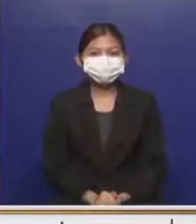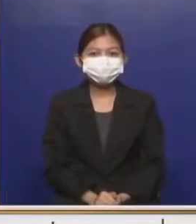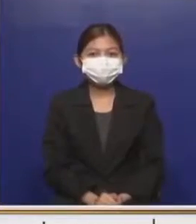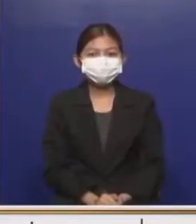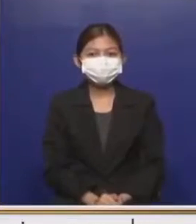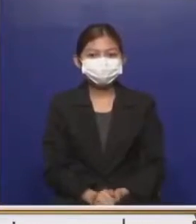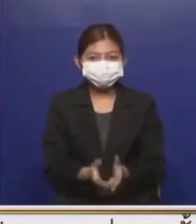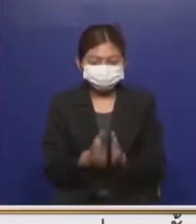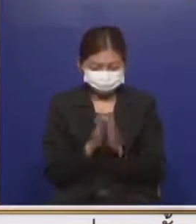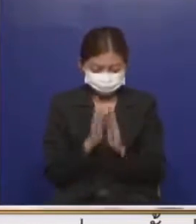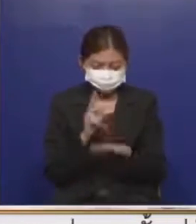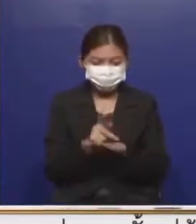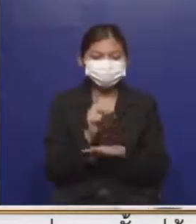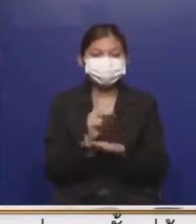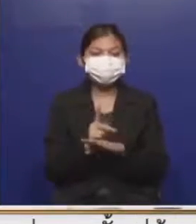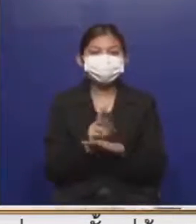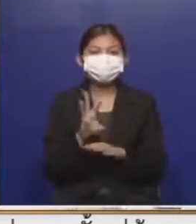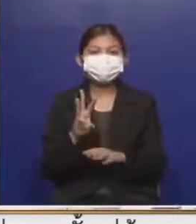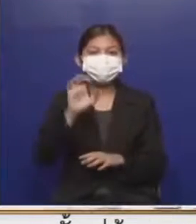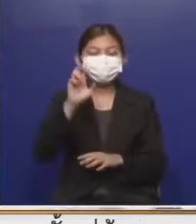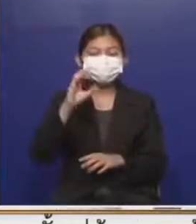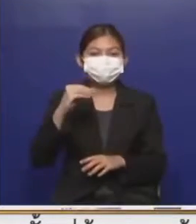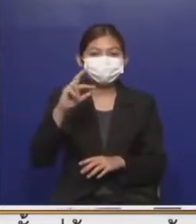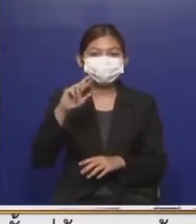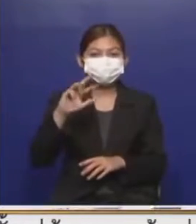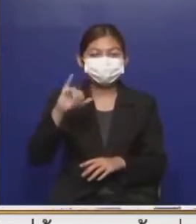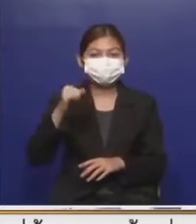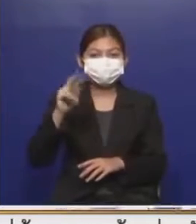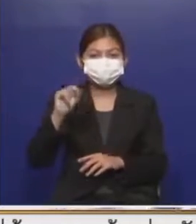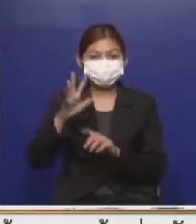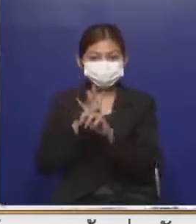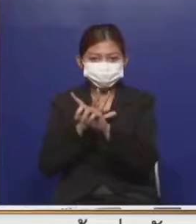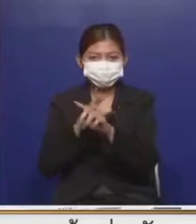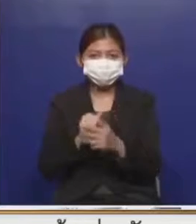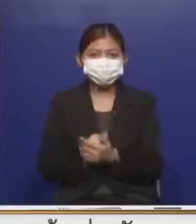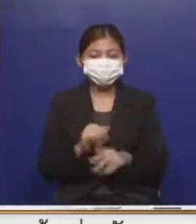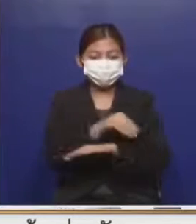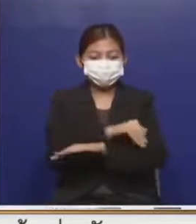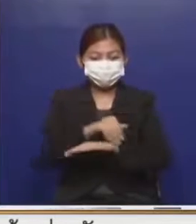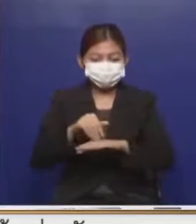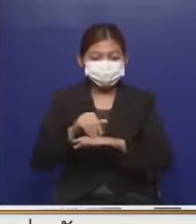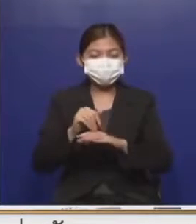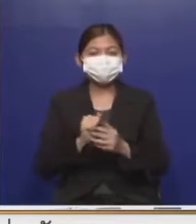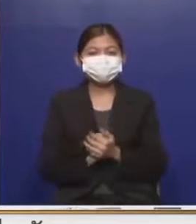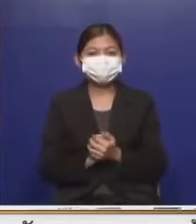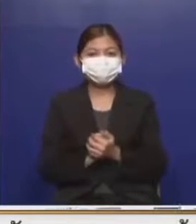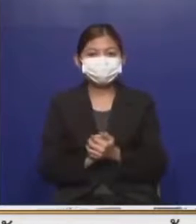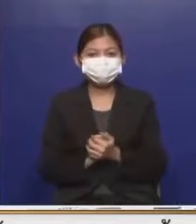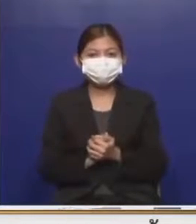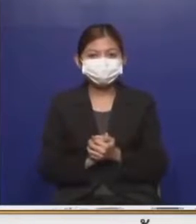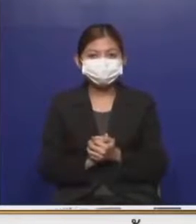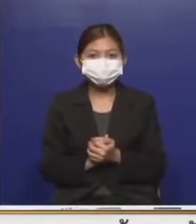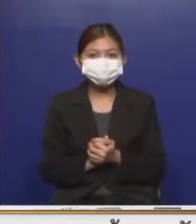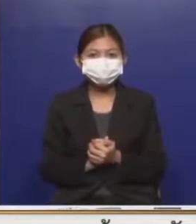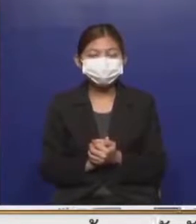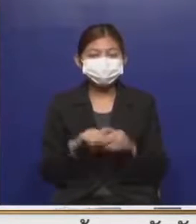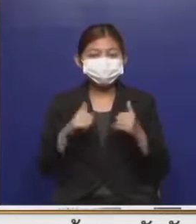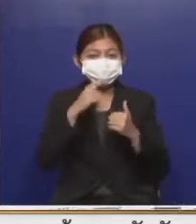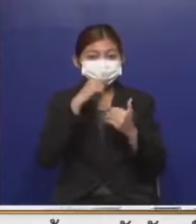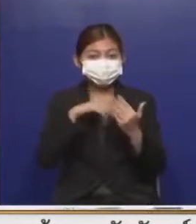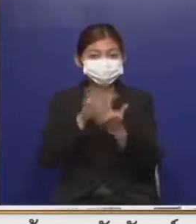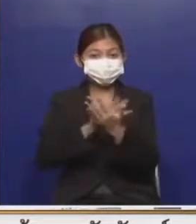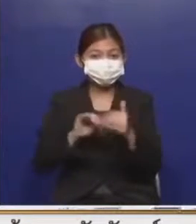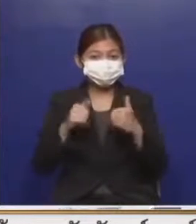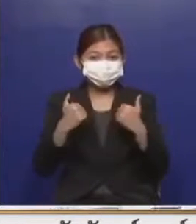ภรมททครบคร ผมวิโรธ และคณาดิสอนนะครั สมาชกสภาพุทธน ราศดอนแบบบัชียไ่ชื่อ พักกาวไลประเทศไยครับ